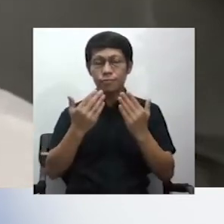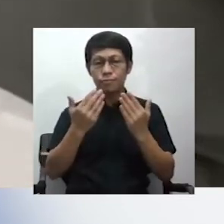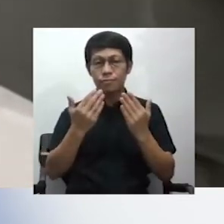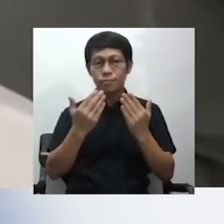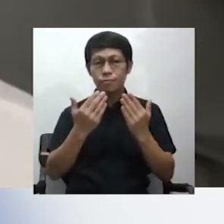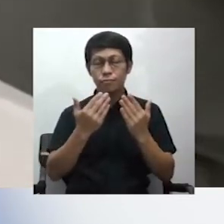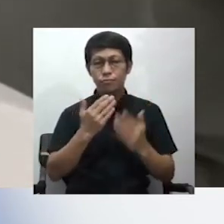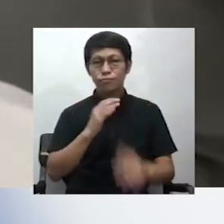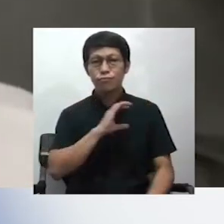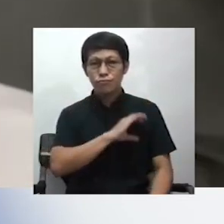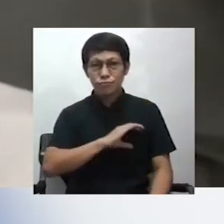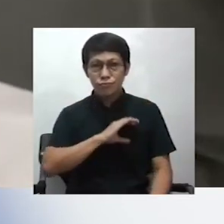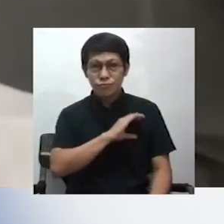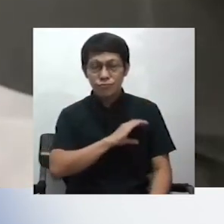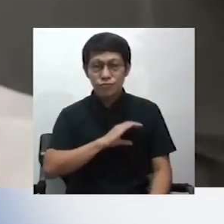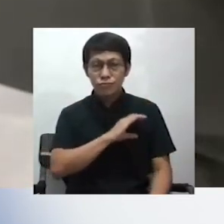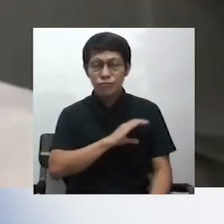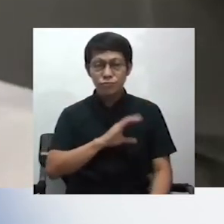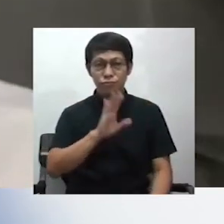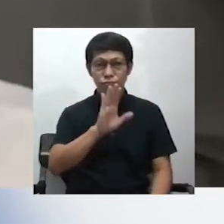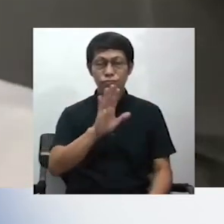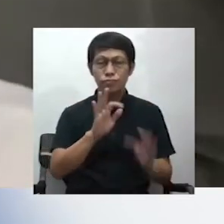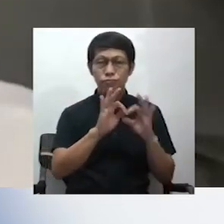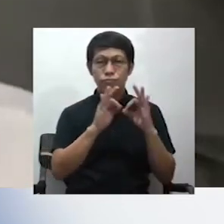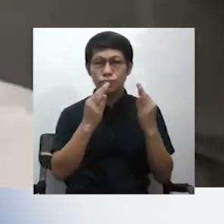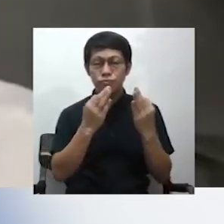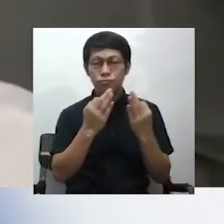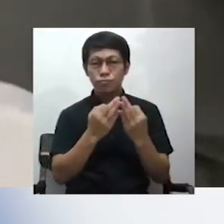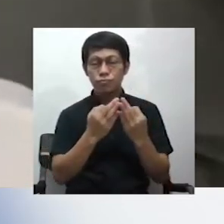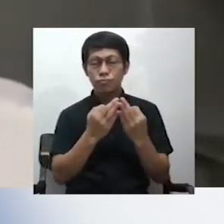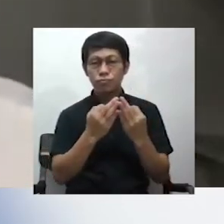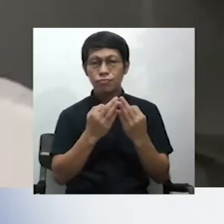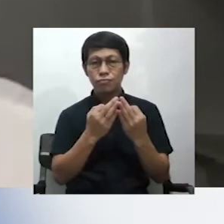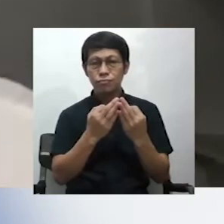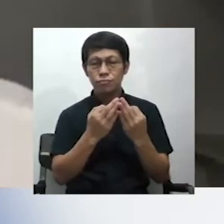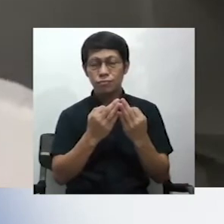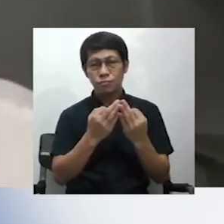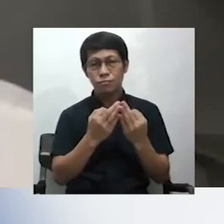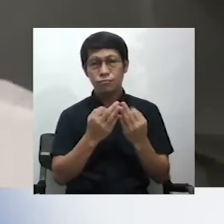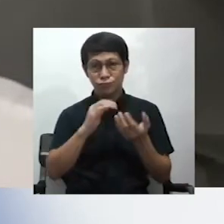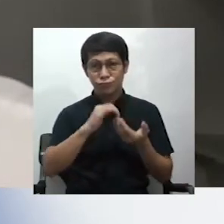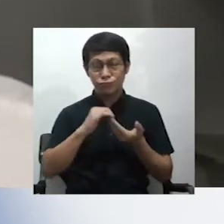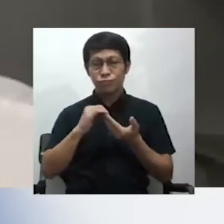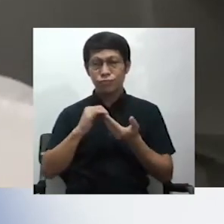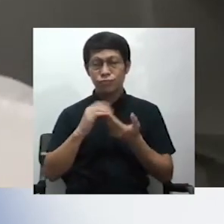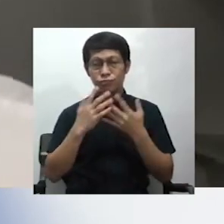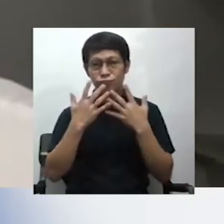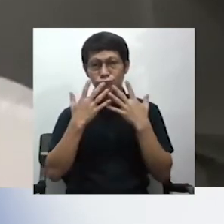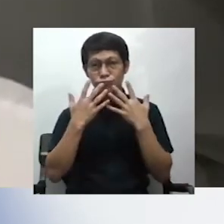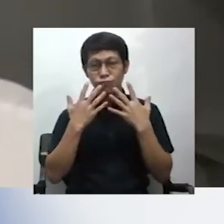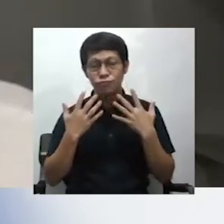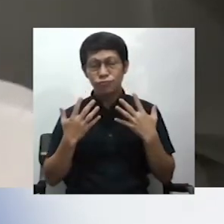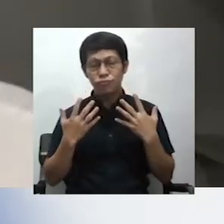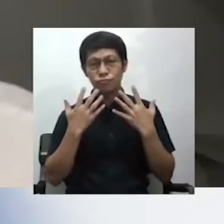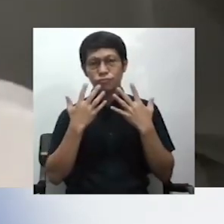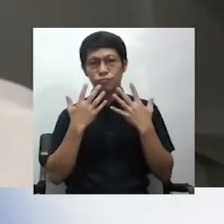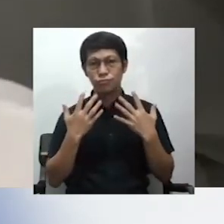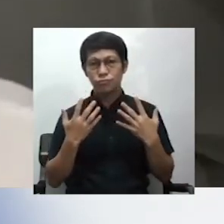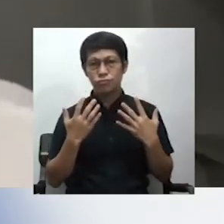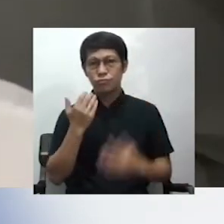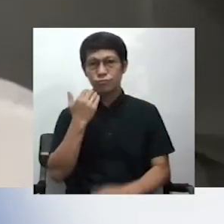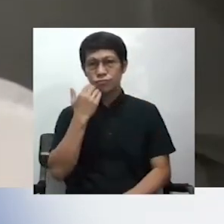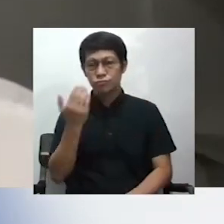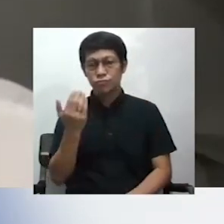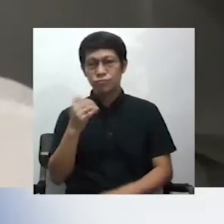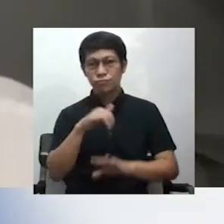kami. Nakikiramay kami sa kanyang pamilya na iniwan at nalulungkot kami sa